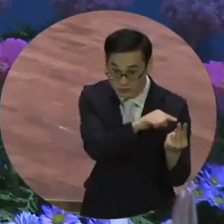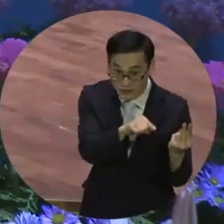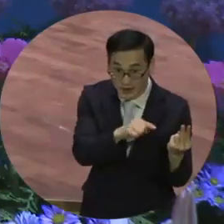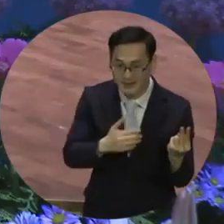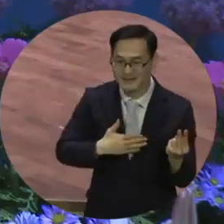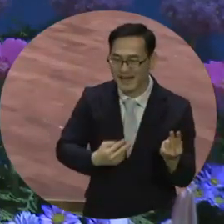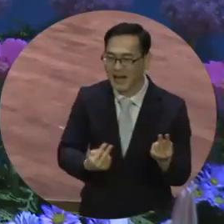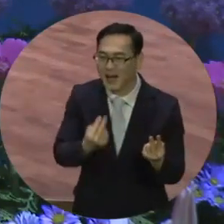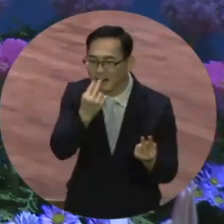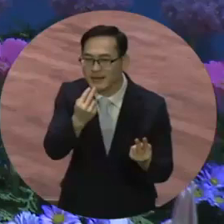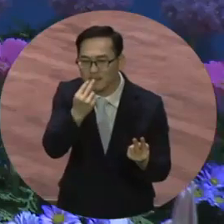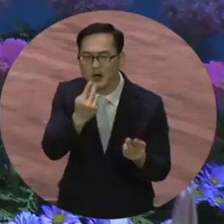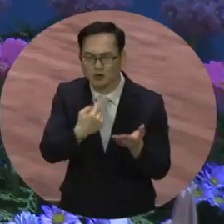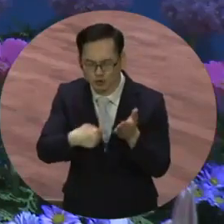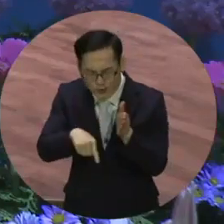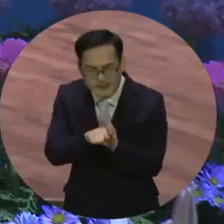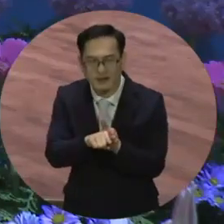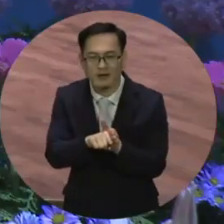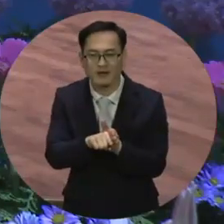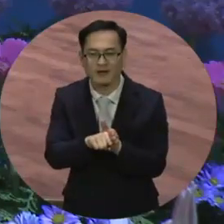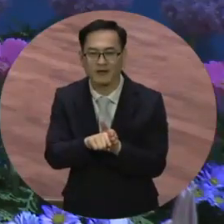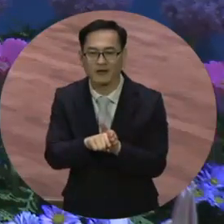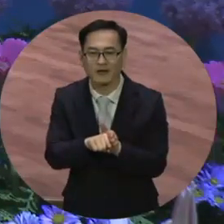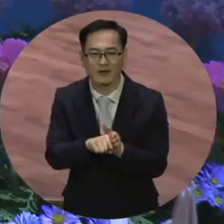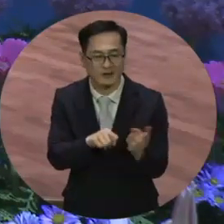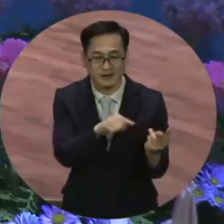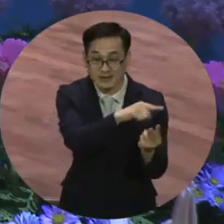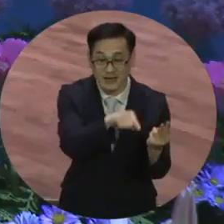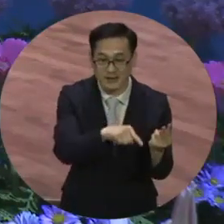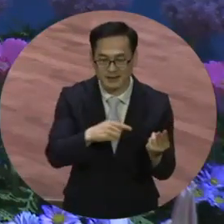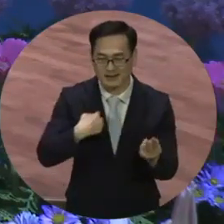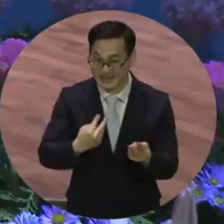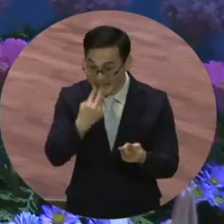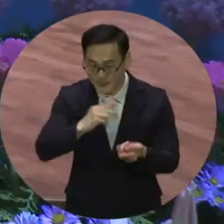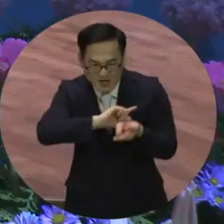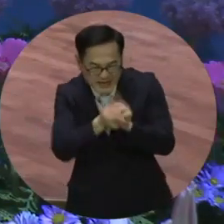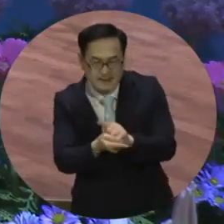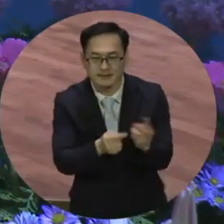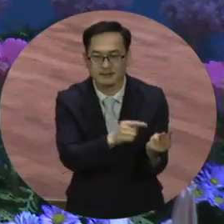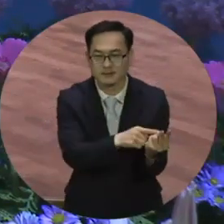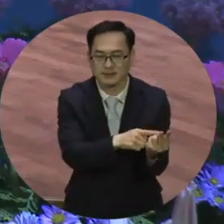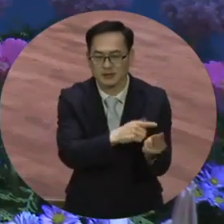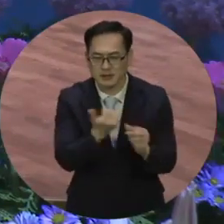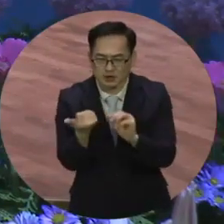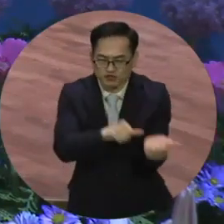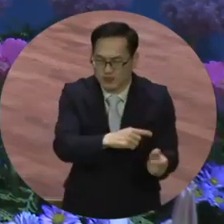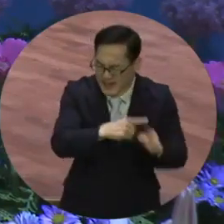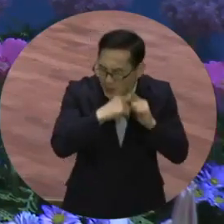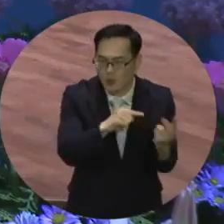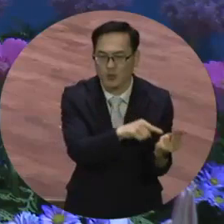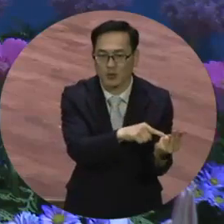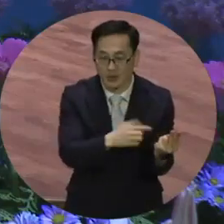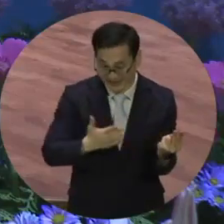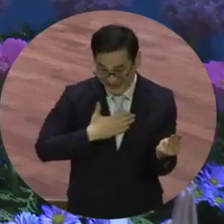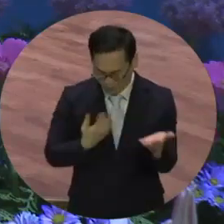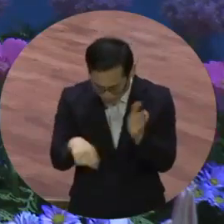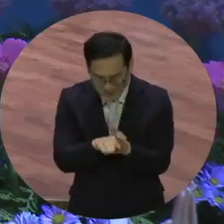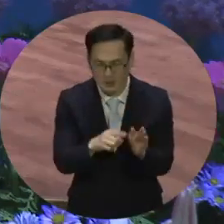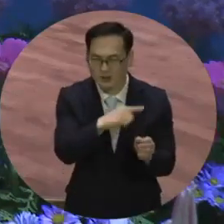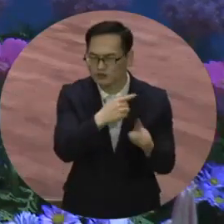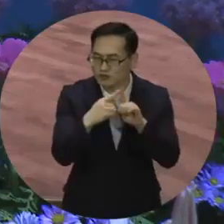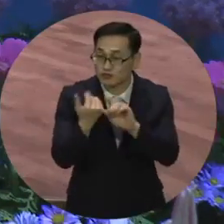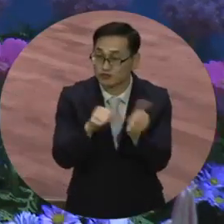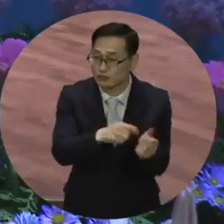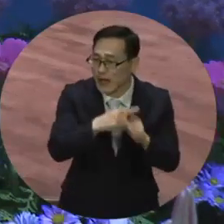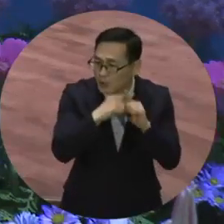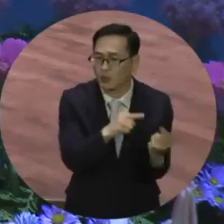목숨을 위하여 자기들의 목을 내어놓았다. 지금 요즘 여러분은 잘 이해가 안